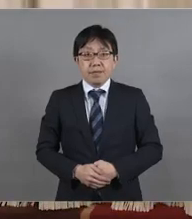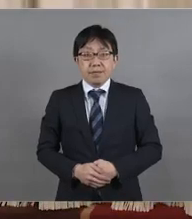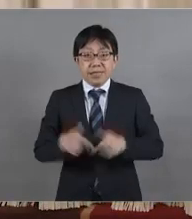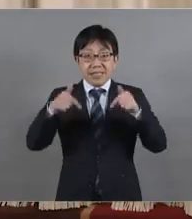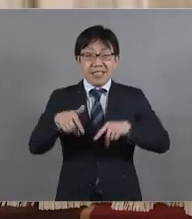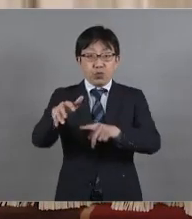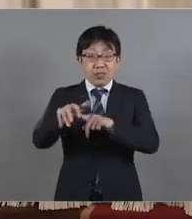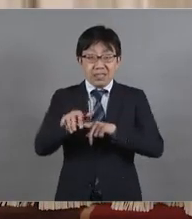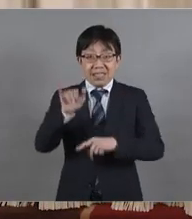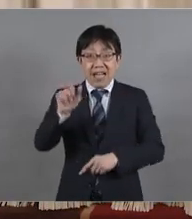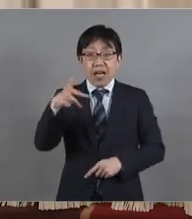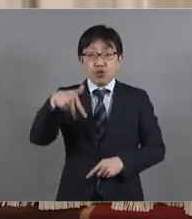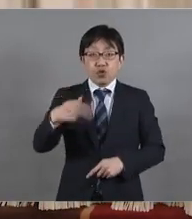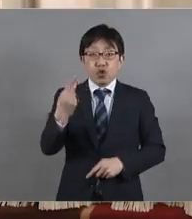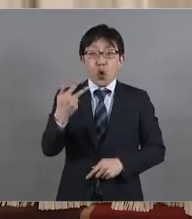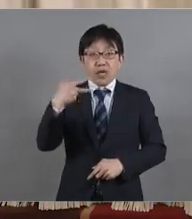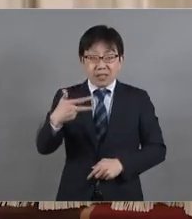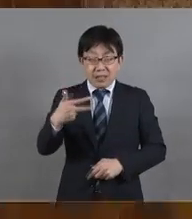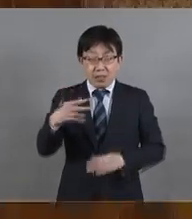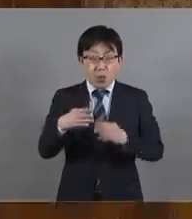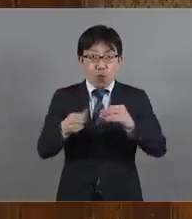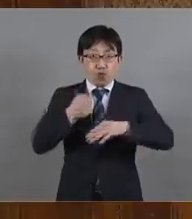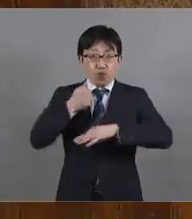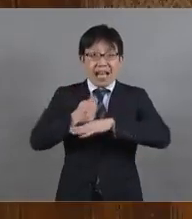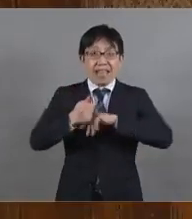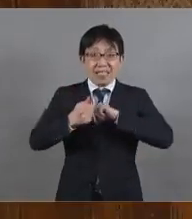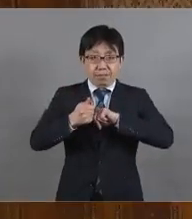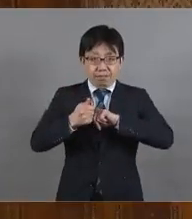西村屋少し国務大臣